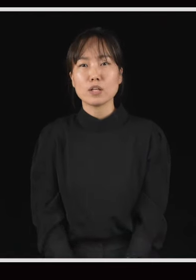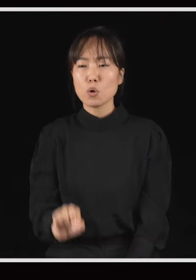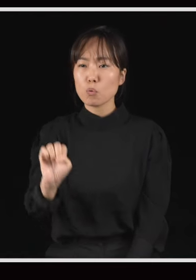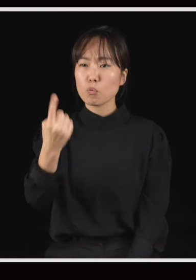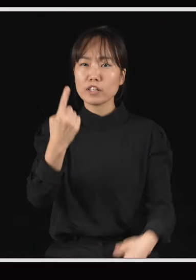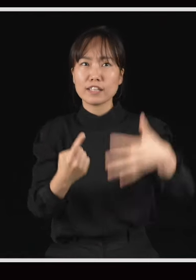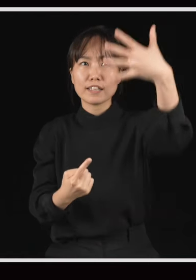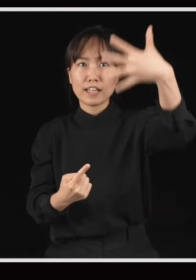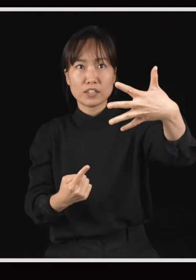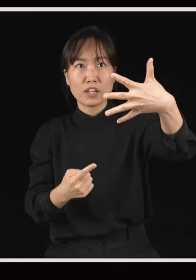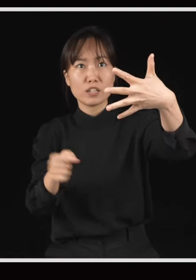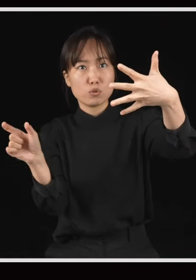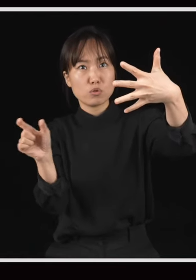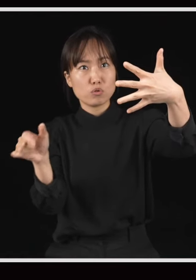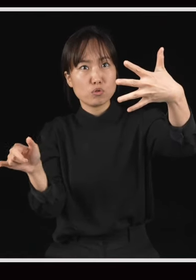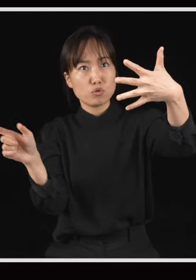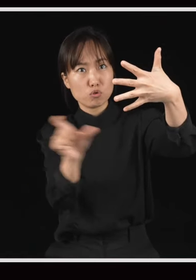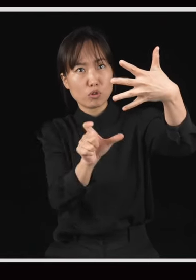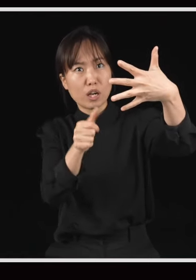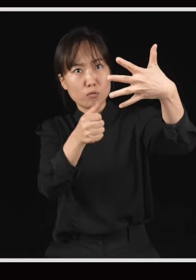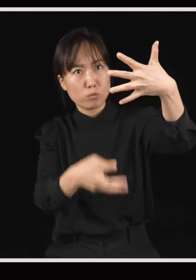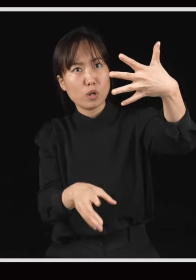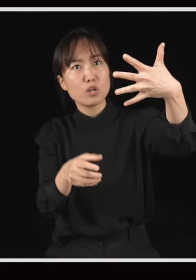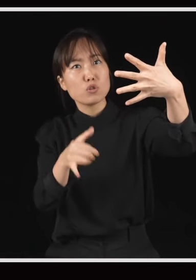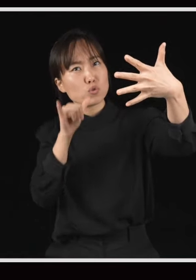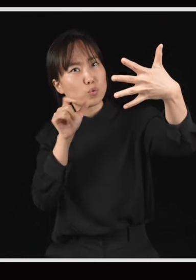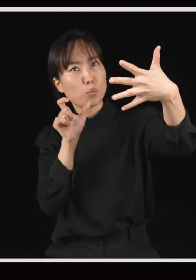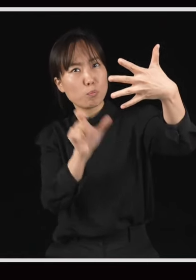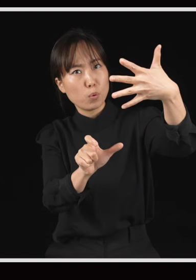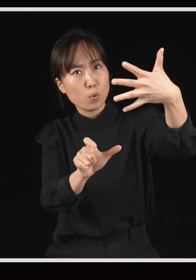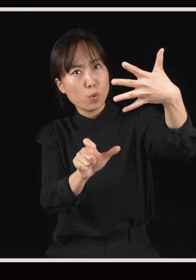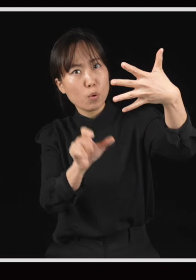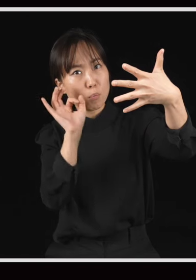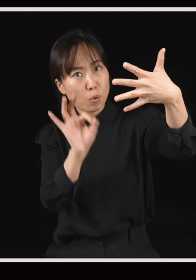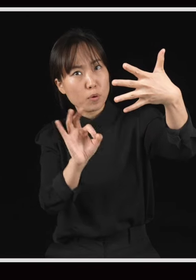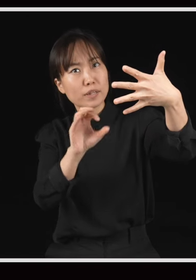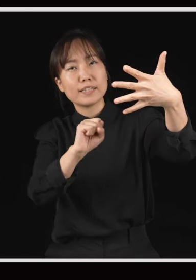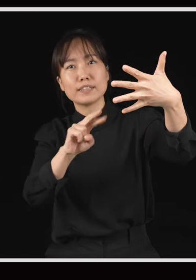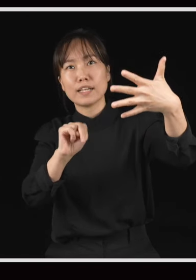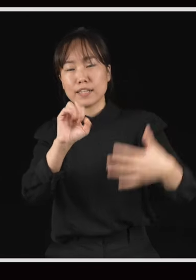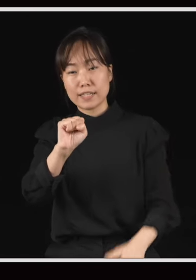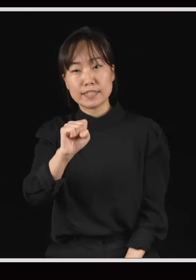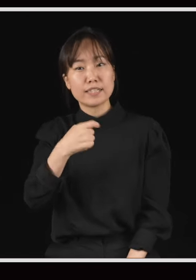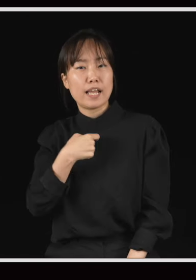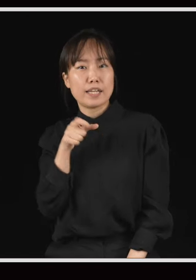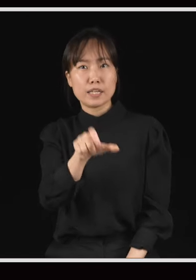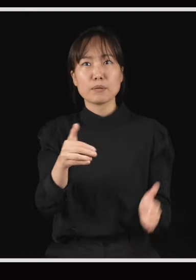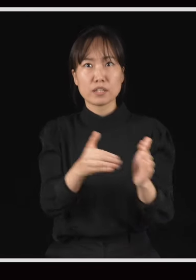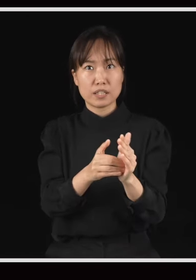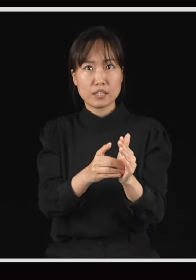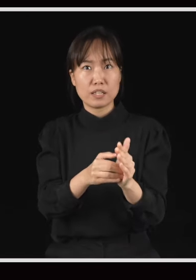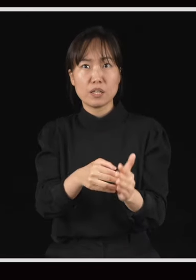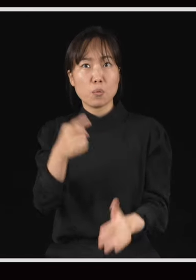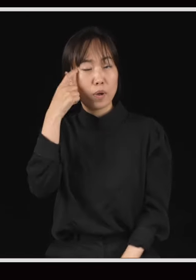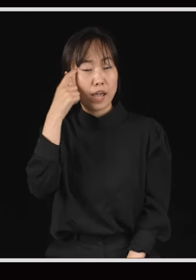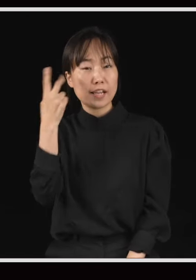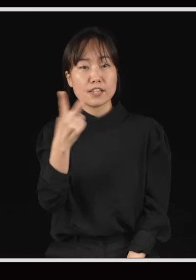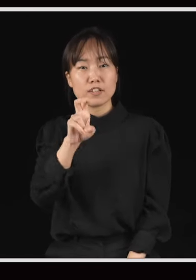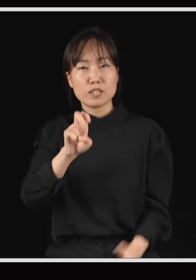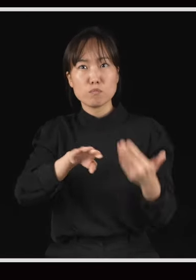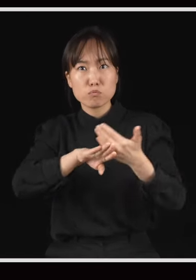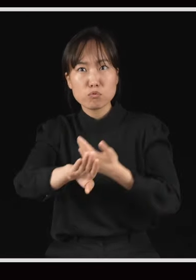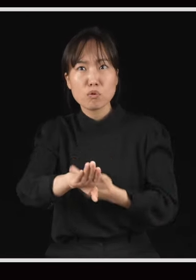보면 이 5가지에다 추가로 중독, 이 중독에 SNS는 제가 넣은 건데 아마도 2020년대가 지나고